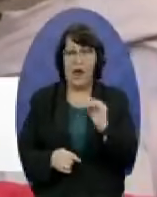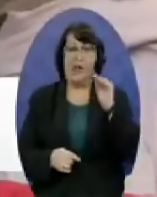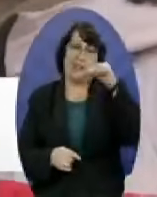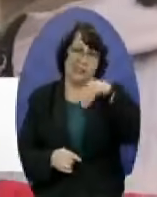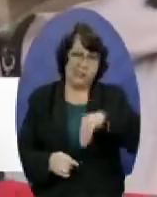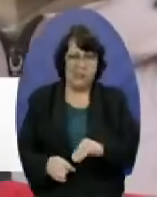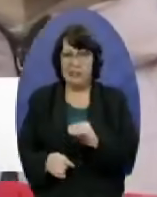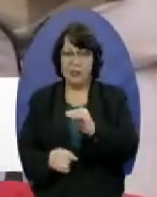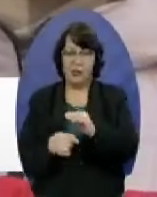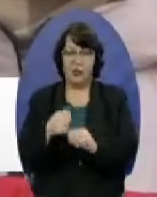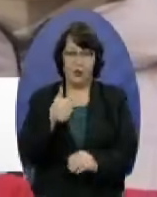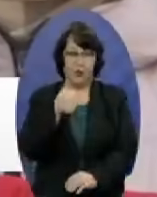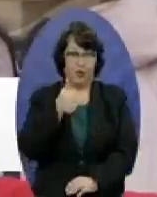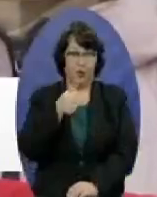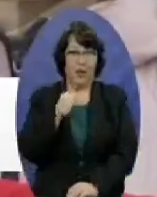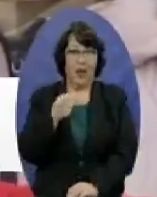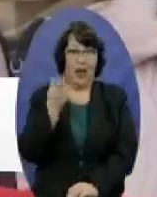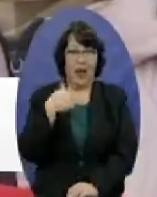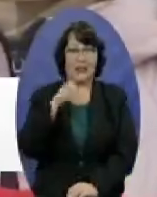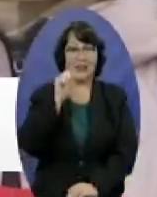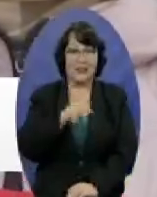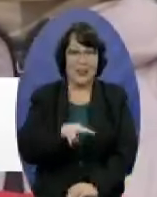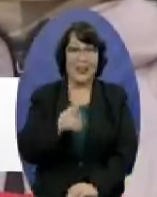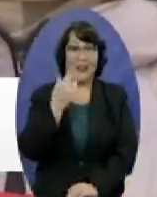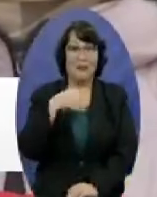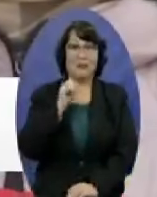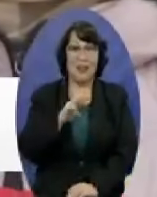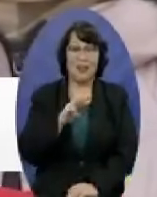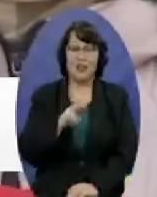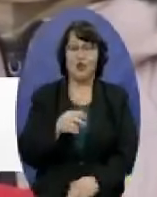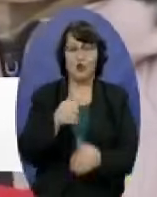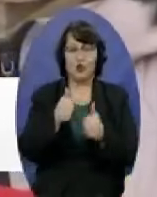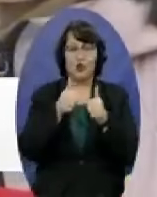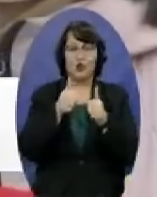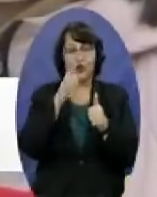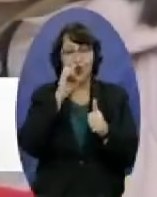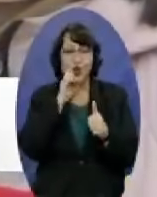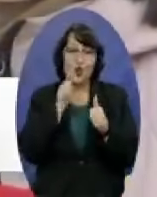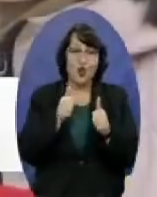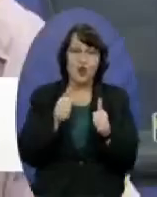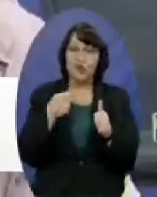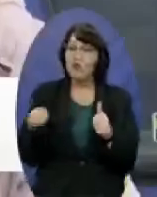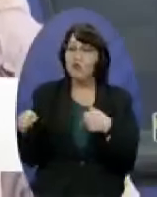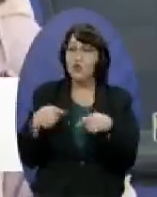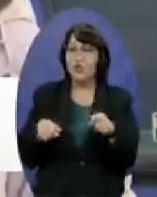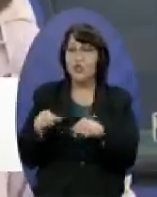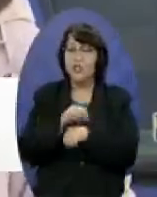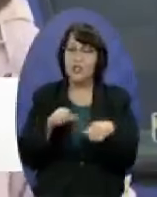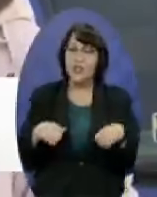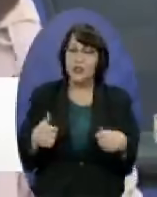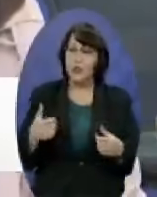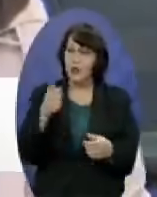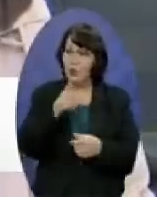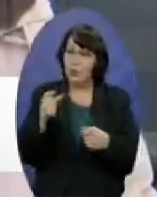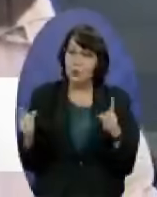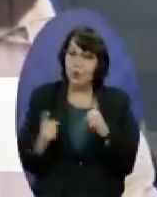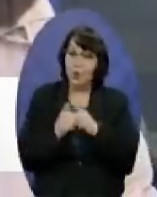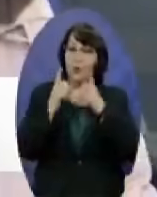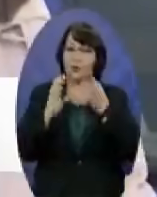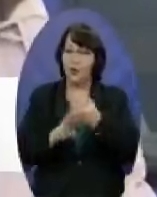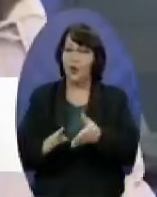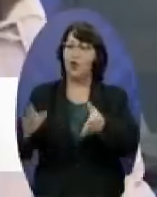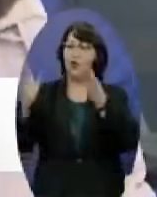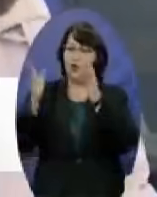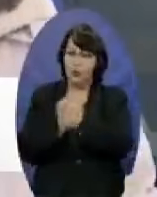Гоё илсэн цуугаад нутгийн ард иргэдтэй уулзах хэрэгтэй. Гоё шаврын цуугаад нутгийн ард иргэдтэй илүү ойртох хэрэгтэй байхгүй. Найзуудаараа ингээд тийм